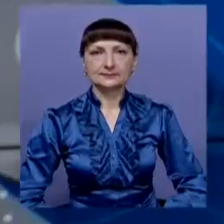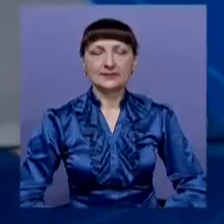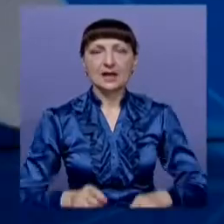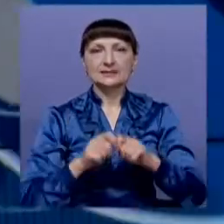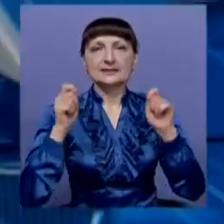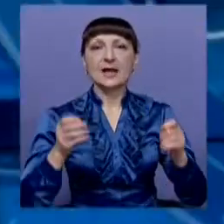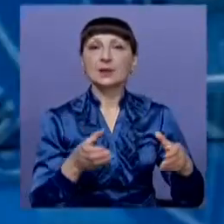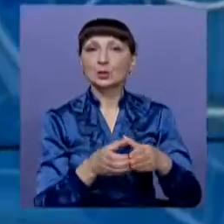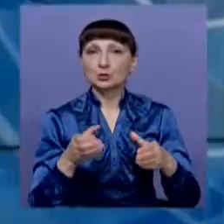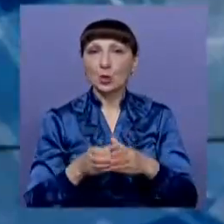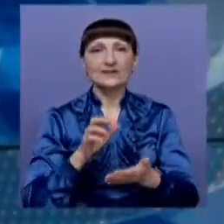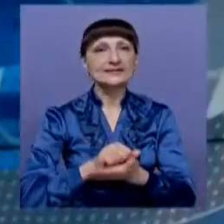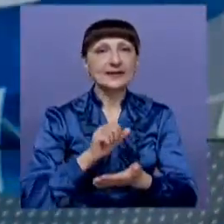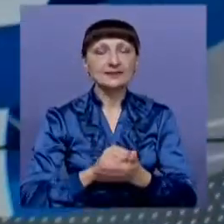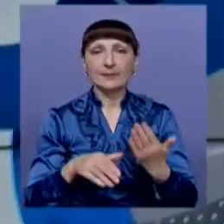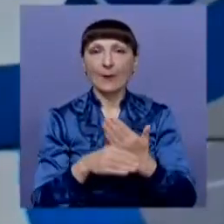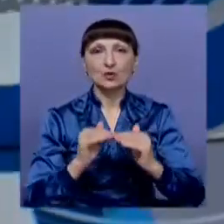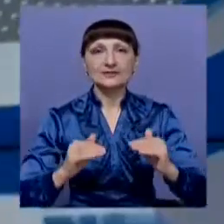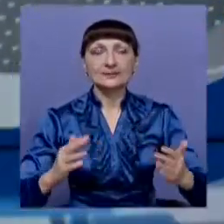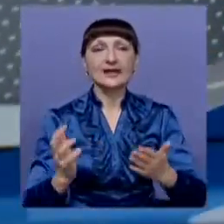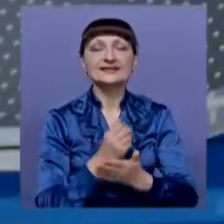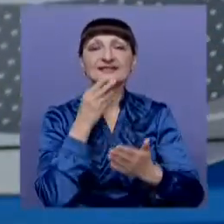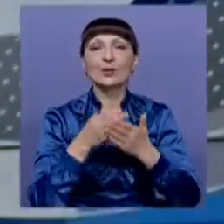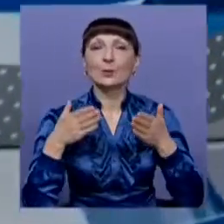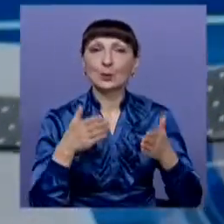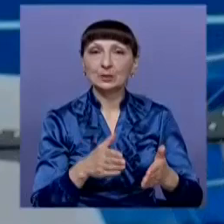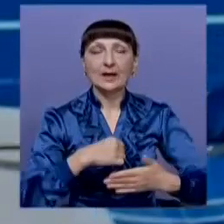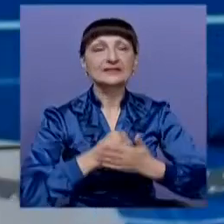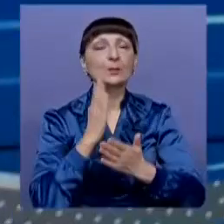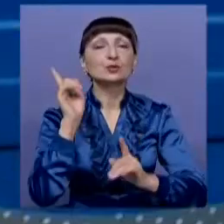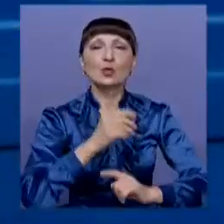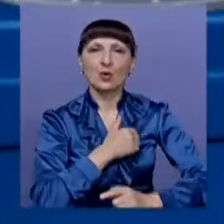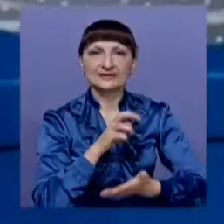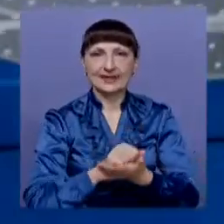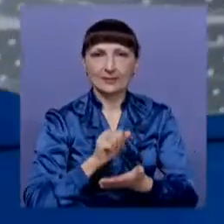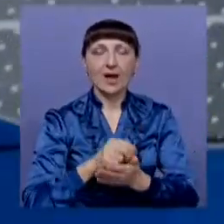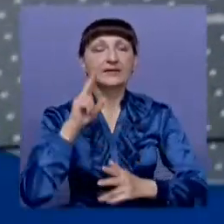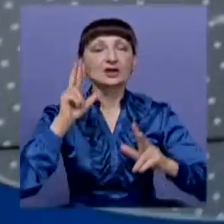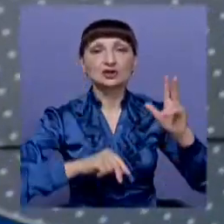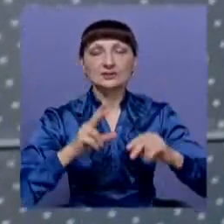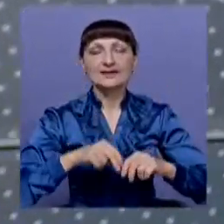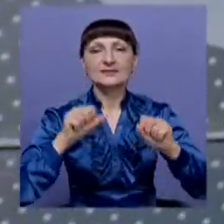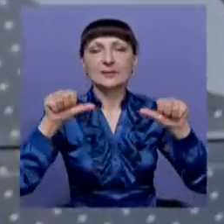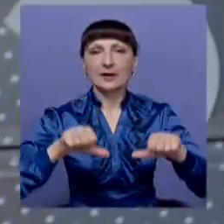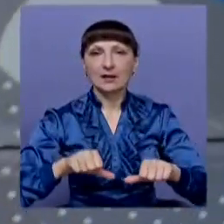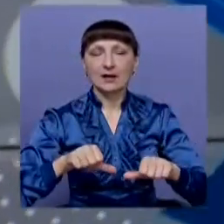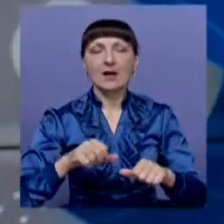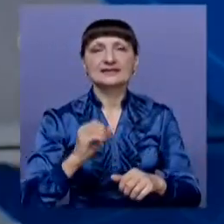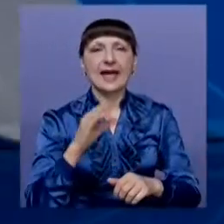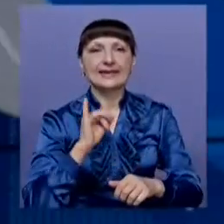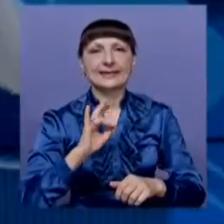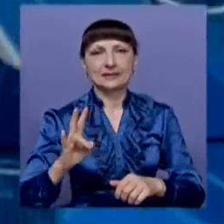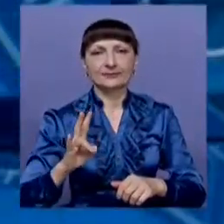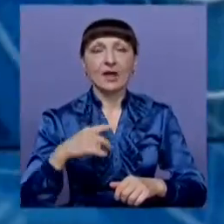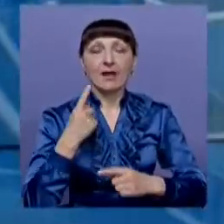Создание кружков и секций позволит детям найти свой путь и определить будущее. Так считает уполномоченный по правам ребенка Аружан Саин.